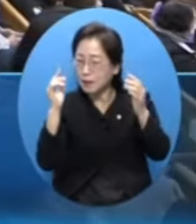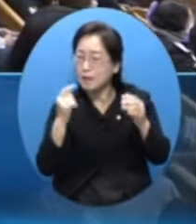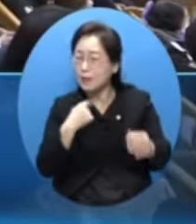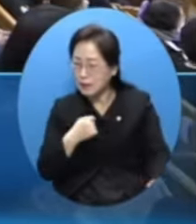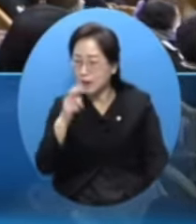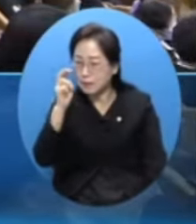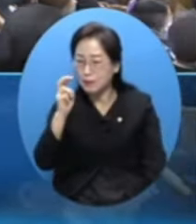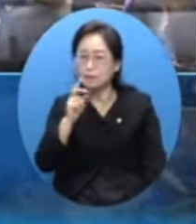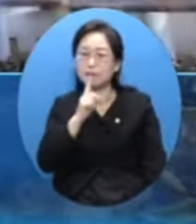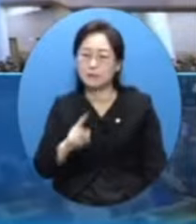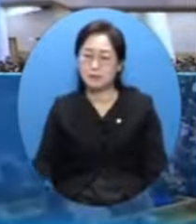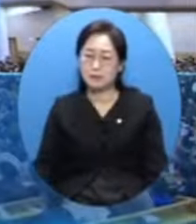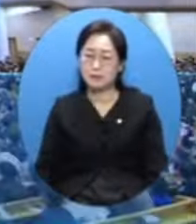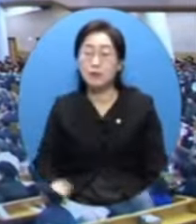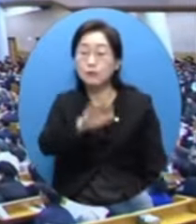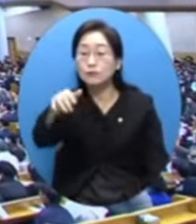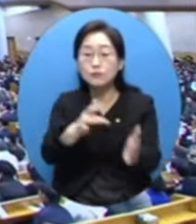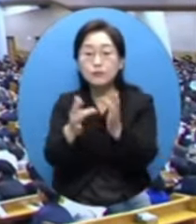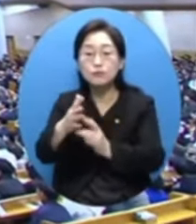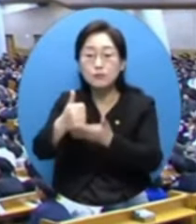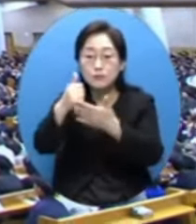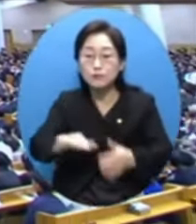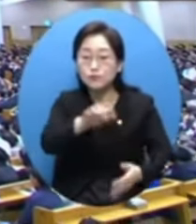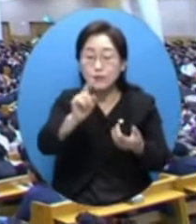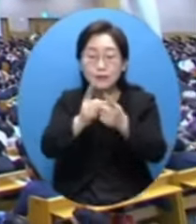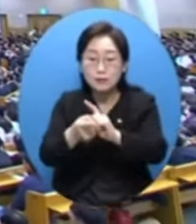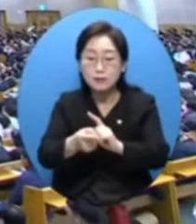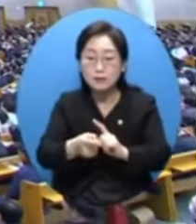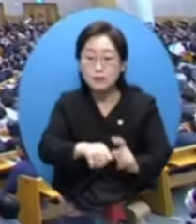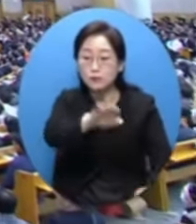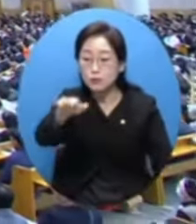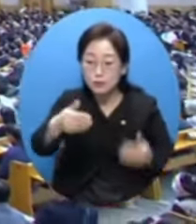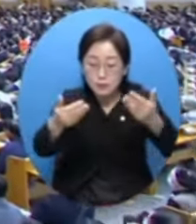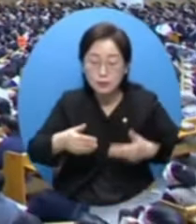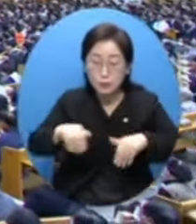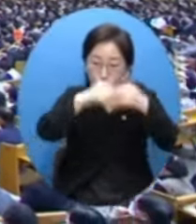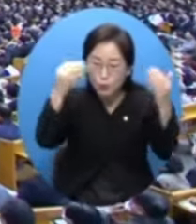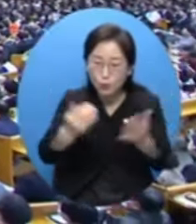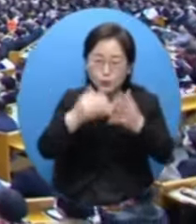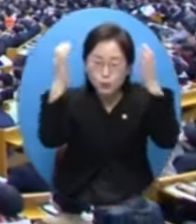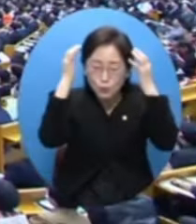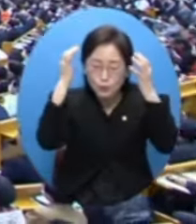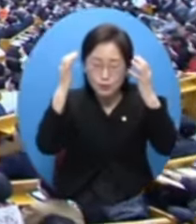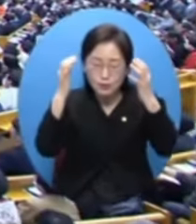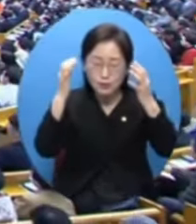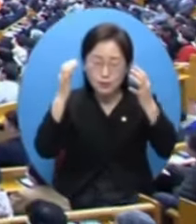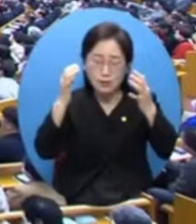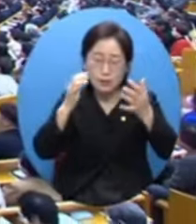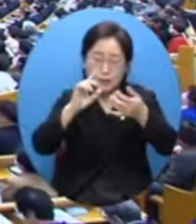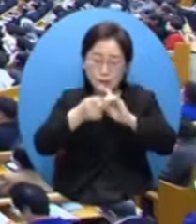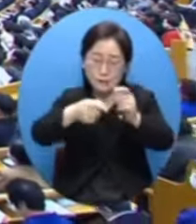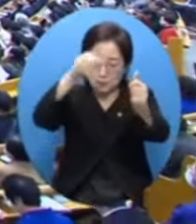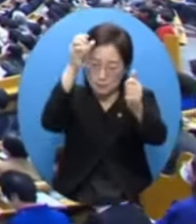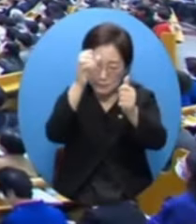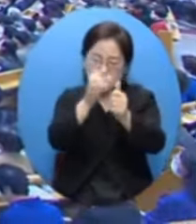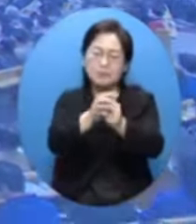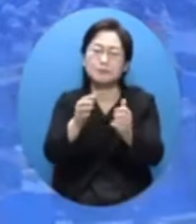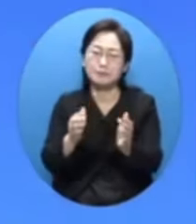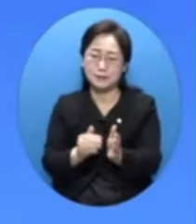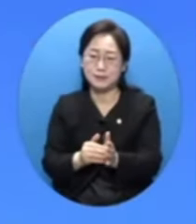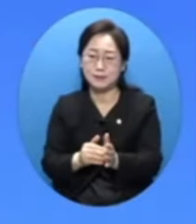하였노라 예수님은 우리를 대신하여 우리가 받을 모든 고통과 고난을 대신 겪으신